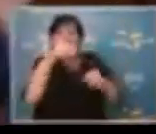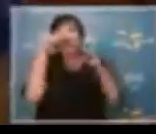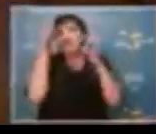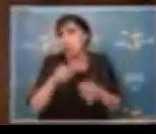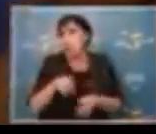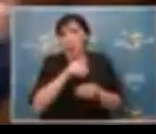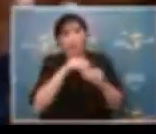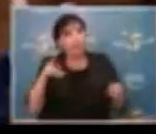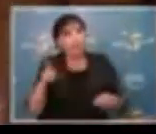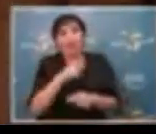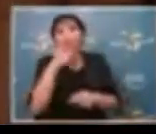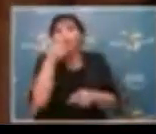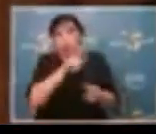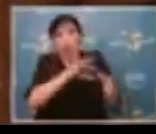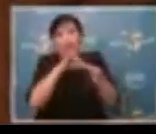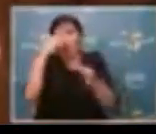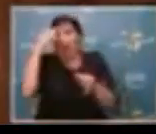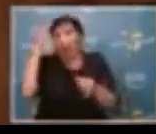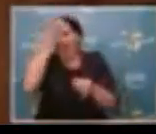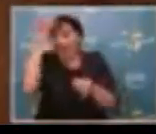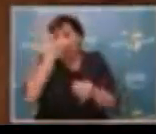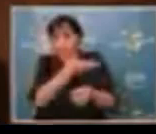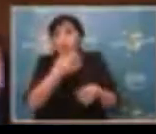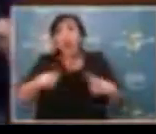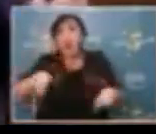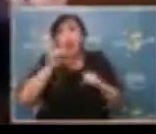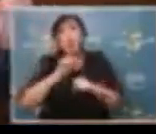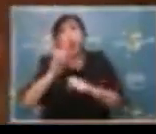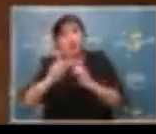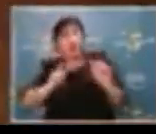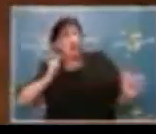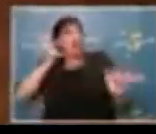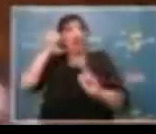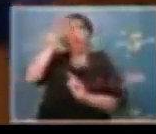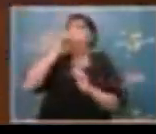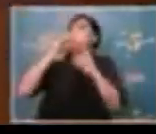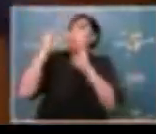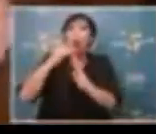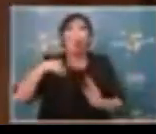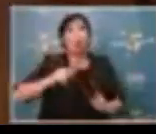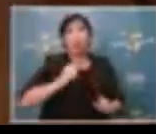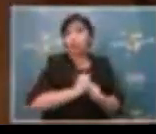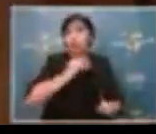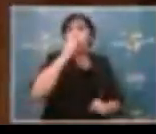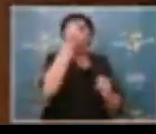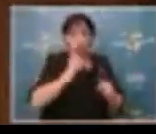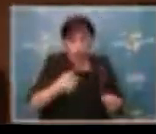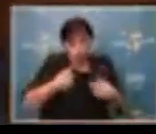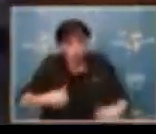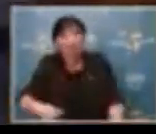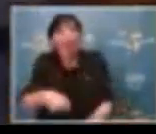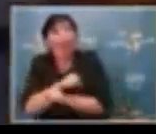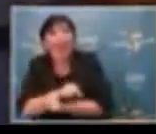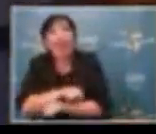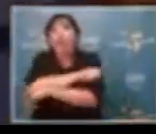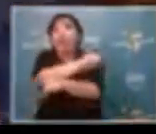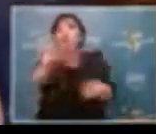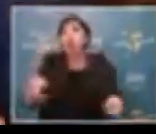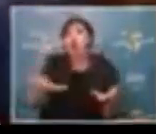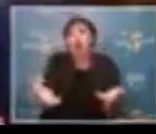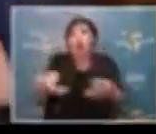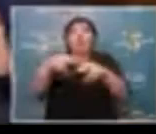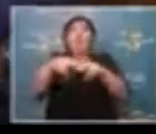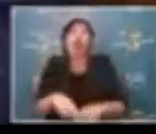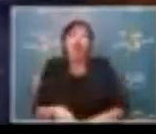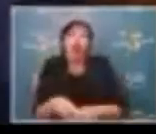immateriale, cioè di creatività, possiamo fare il balzo, essere i numeri uno nel mondo. E io questo ci credo. E non voglio che voi rimaniate lì a